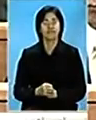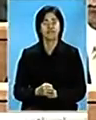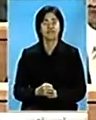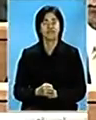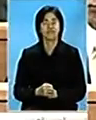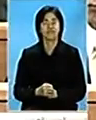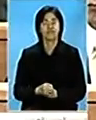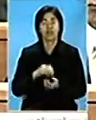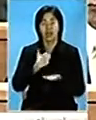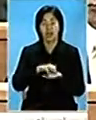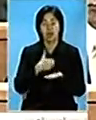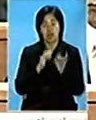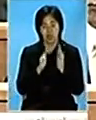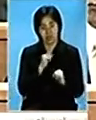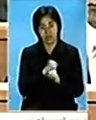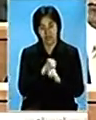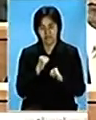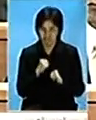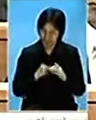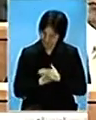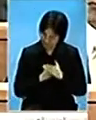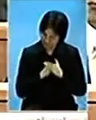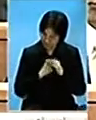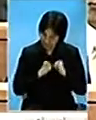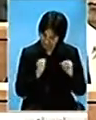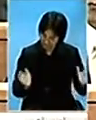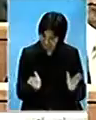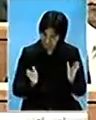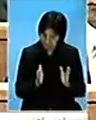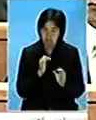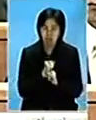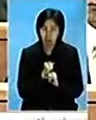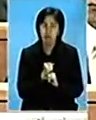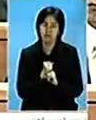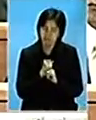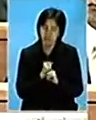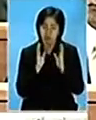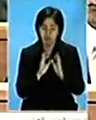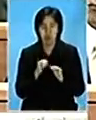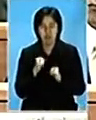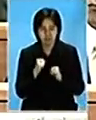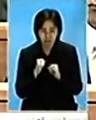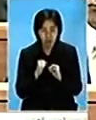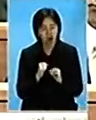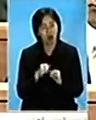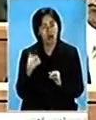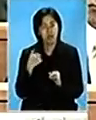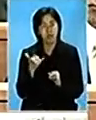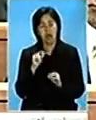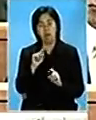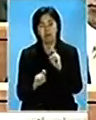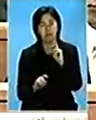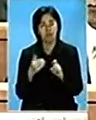แน่นอนครับนักต่อสู้ต่างเจ็บปวดและล้มตายไปมากมายแต่คนที่จะต่อสู้เพื่อประชาธิปไต